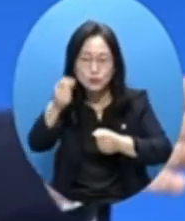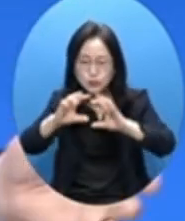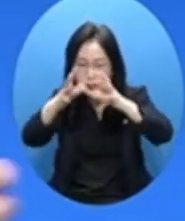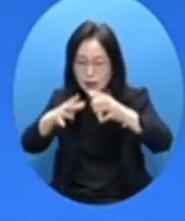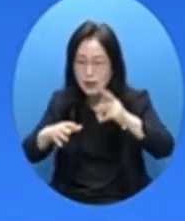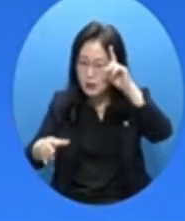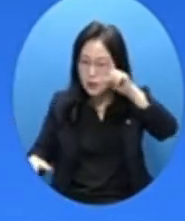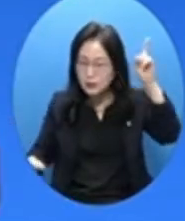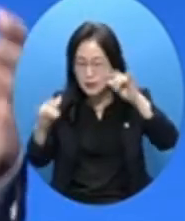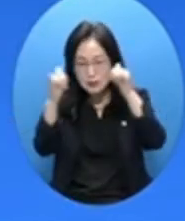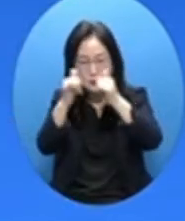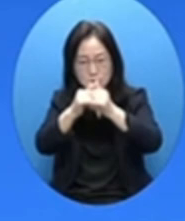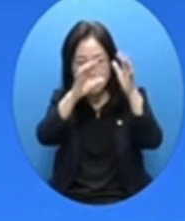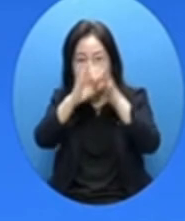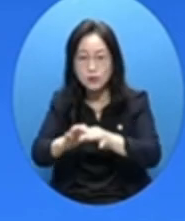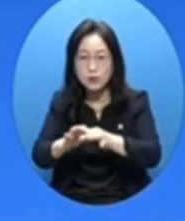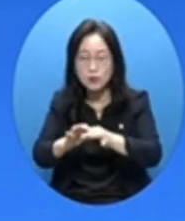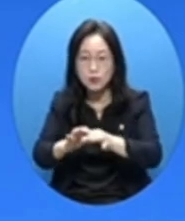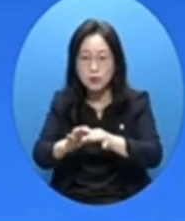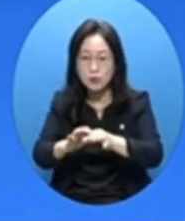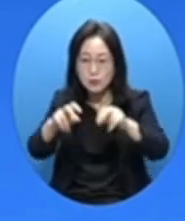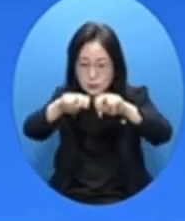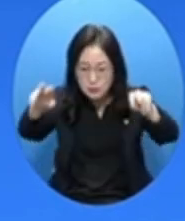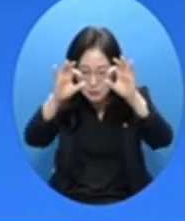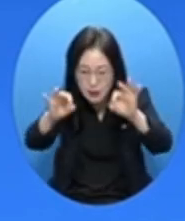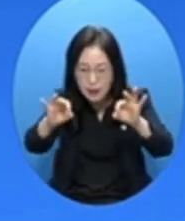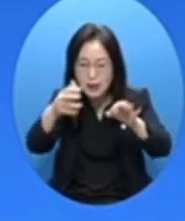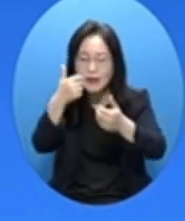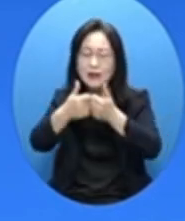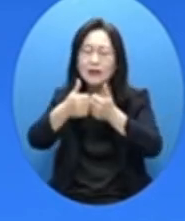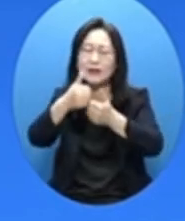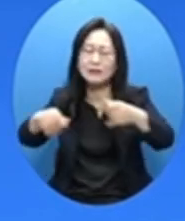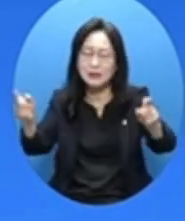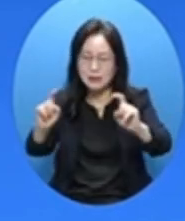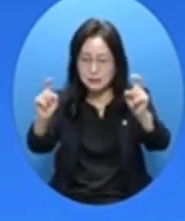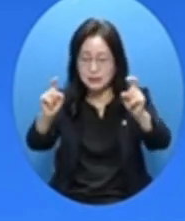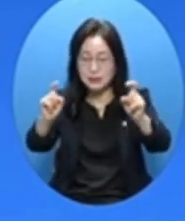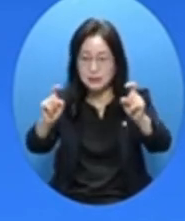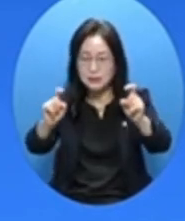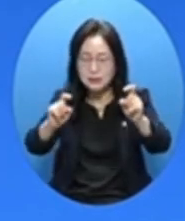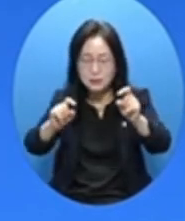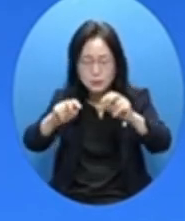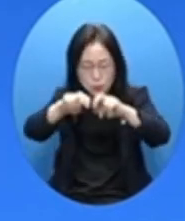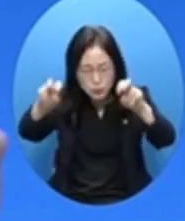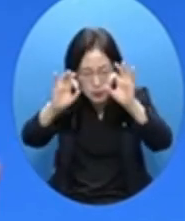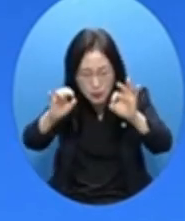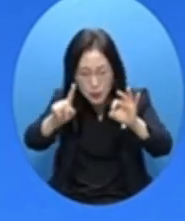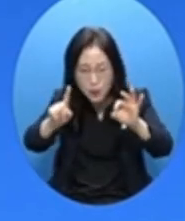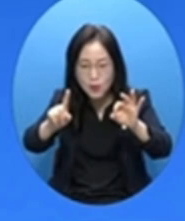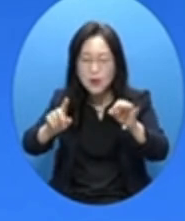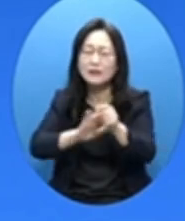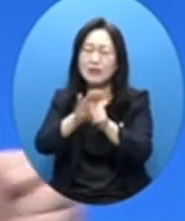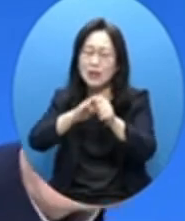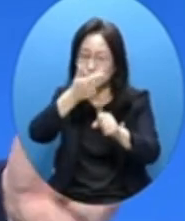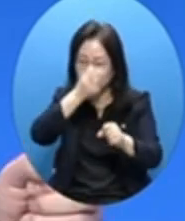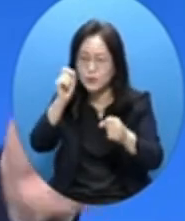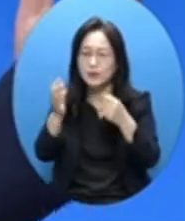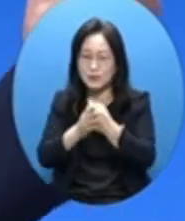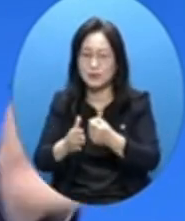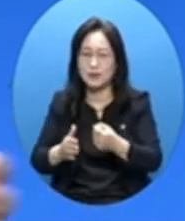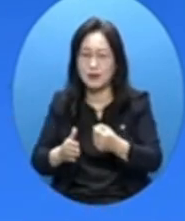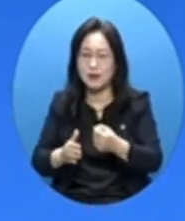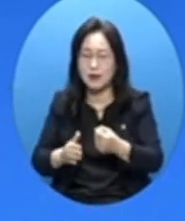보십시오이 모든 갈등과 다툼이 사랑의 결핍에서 온 것입니다 갈등과 다툼으로 깨어진